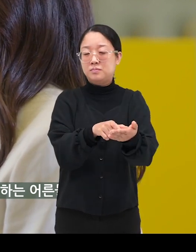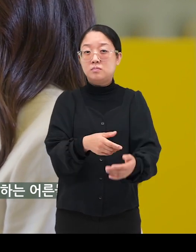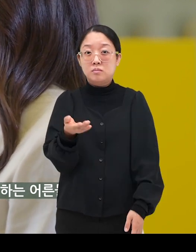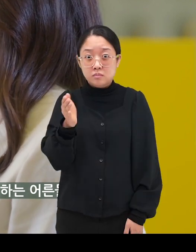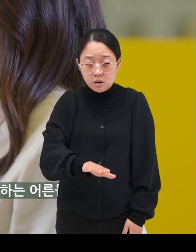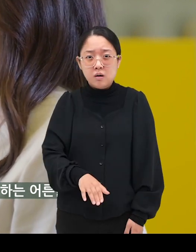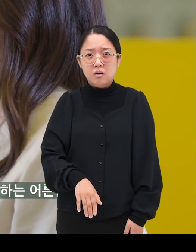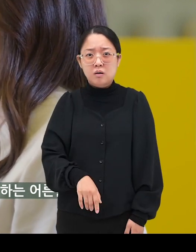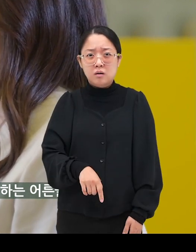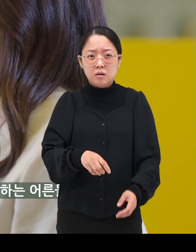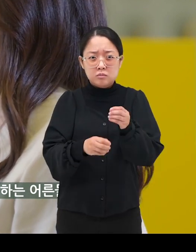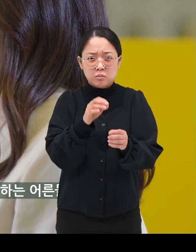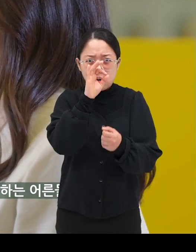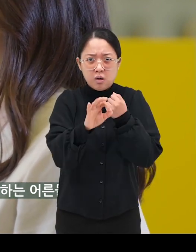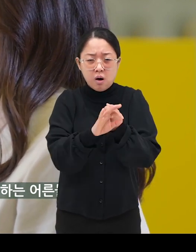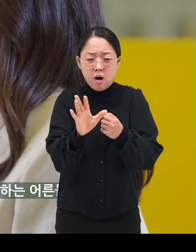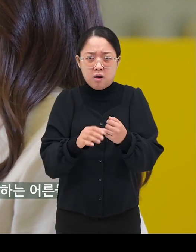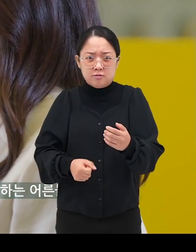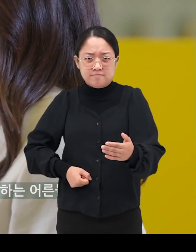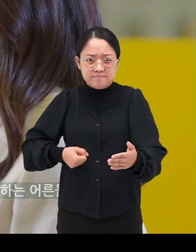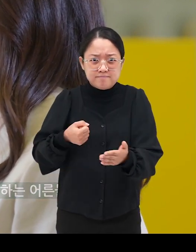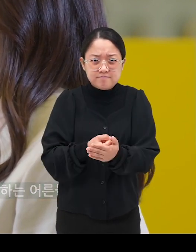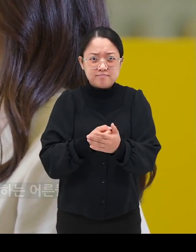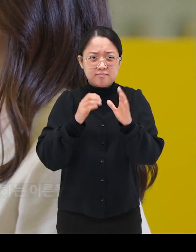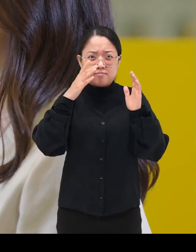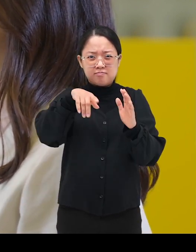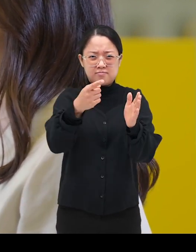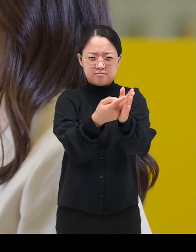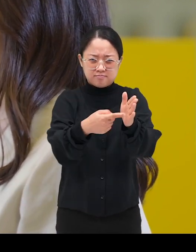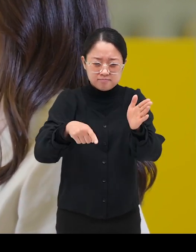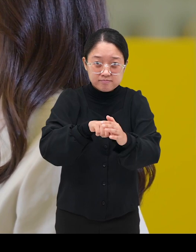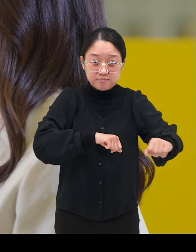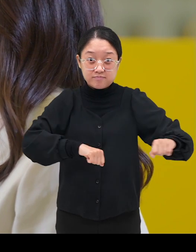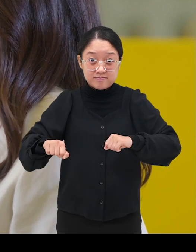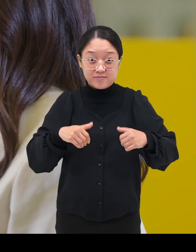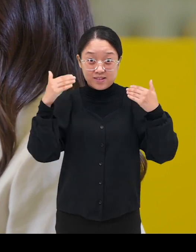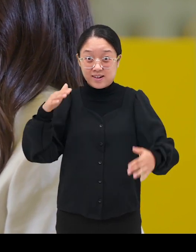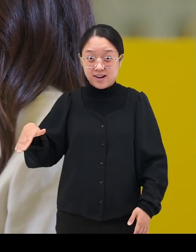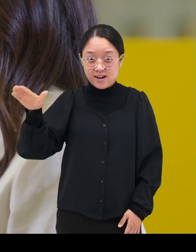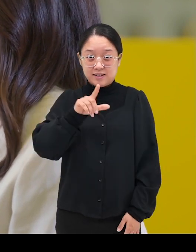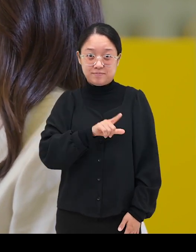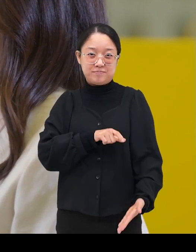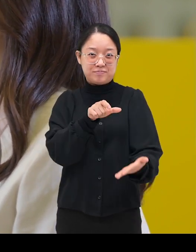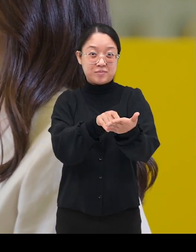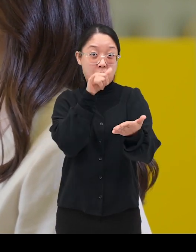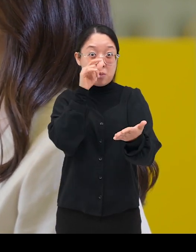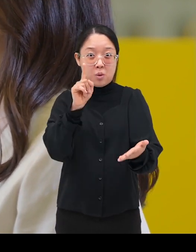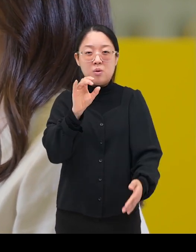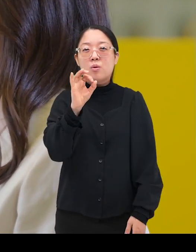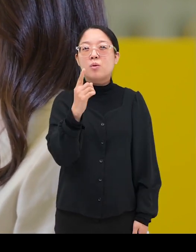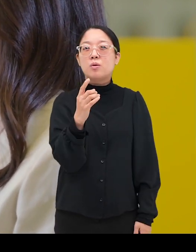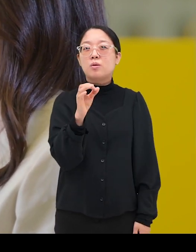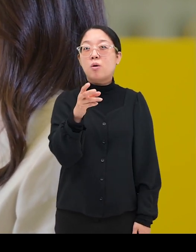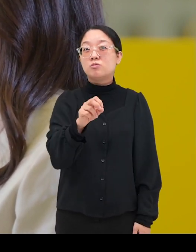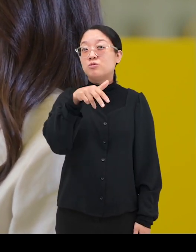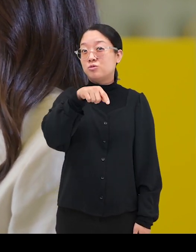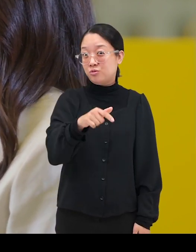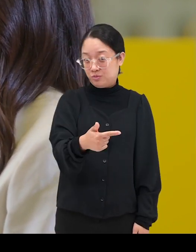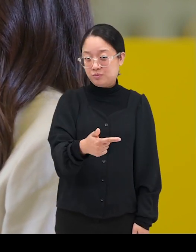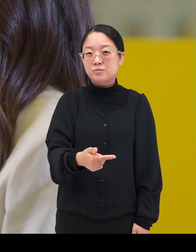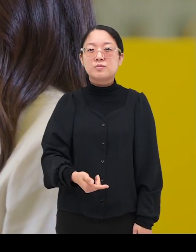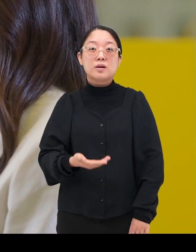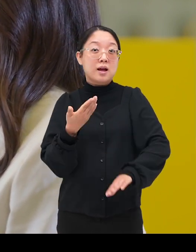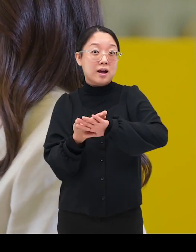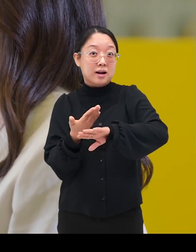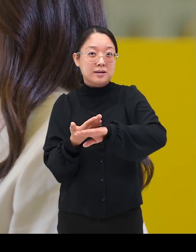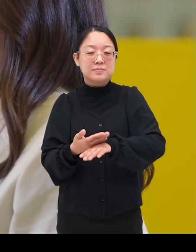속에서 용기를 내서 아이들을 위해서 행동을 시작하는 어른들은 오모 씨에서 오영준이라는 이름을 얻게 되고 신모 씨에서